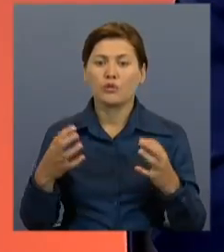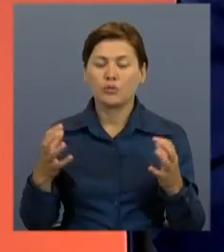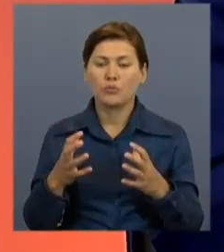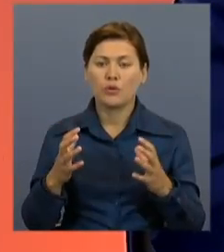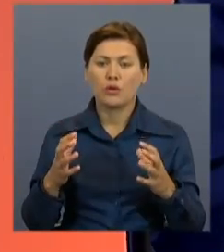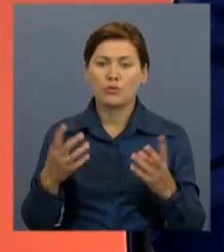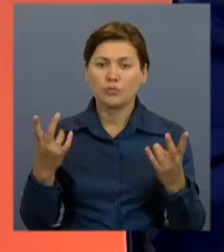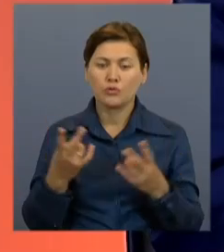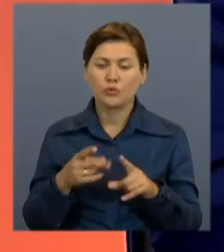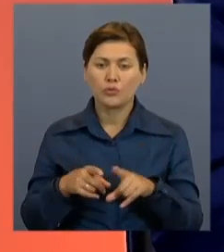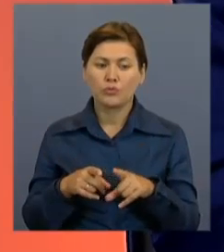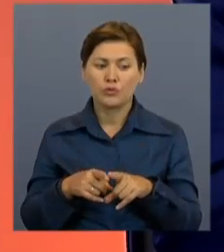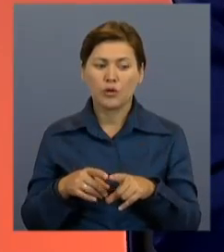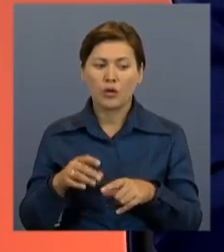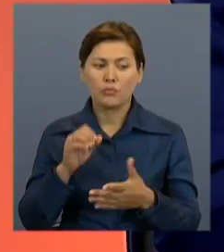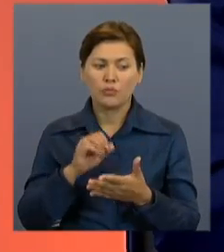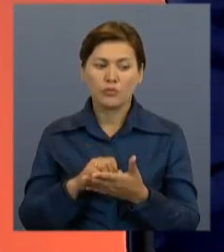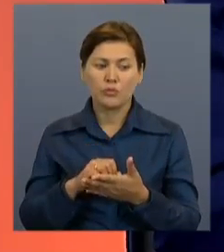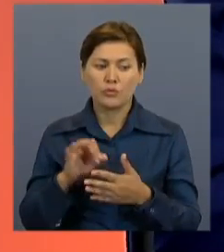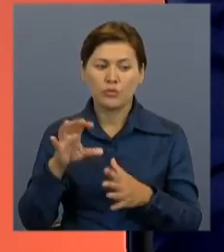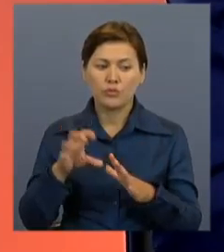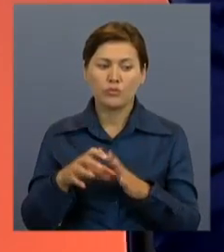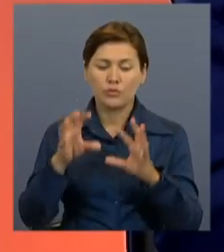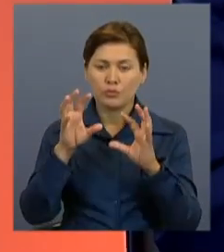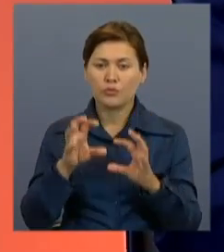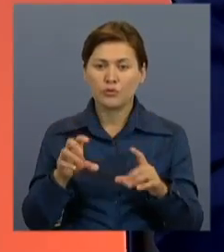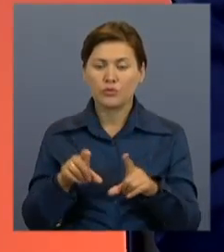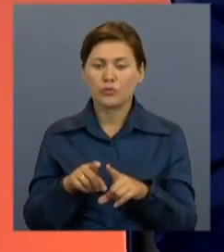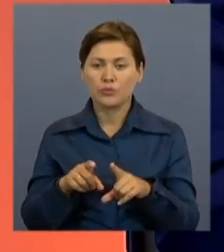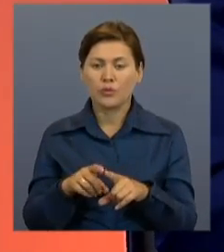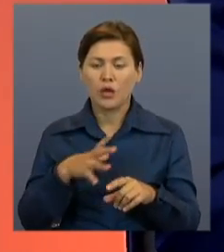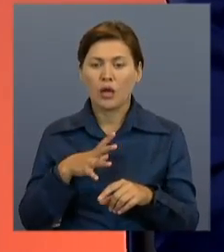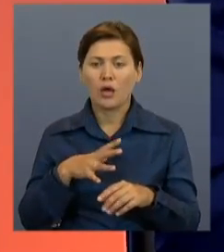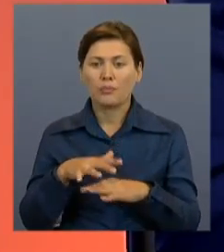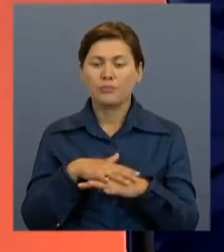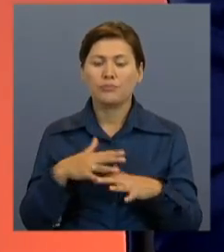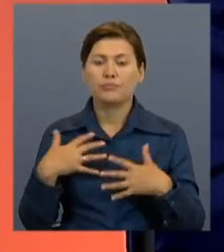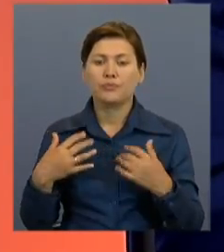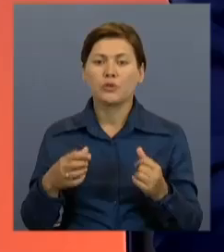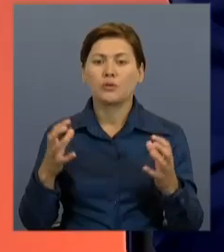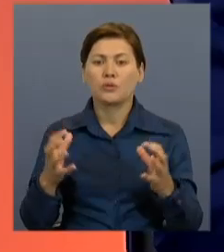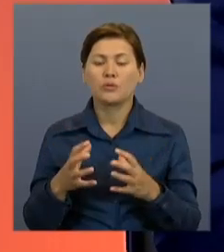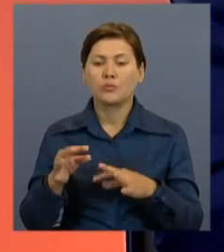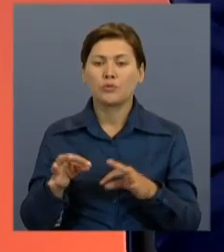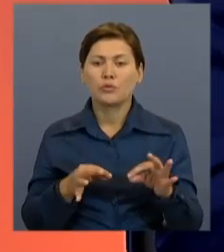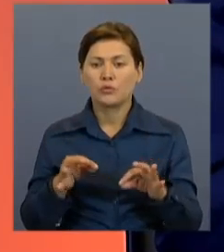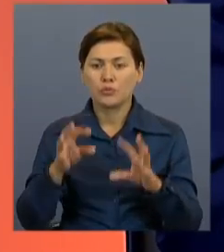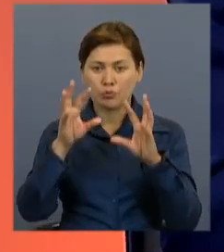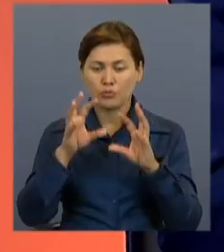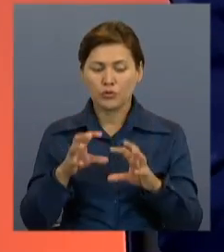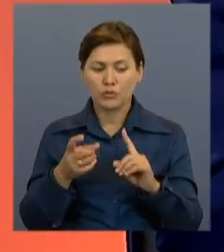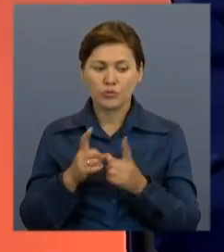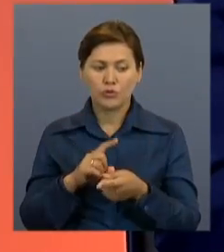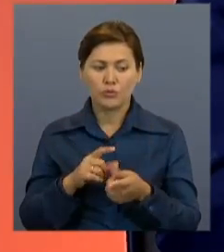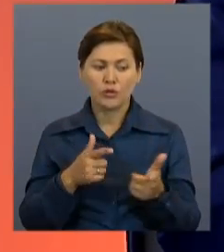саласы тиісті құжаттарға, оның ішінде заңдарға, халық денсаулық және денсаулық сақтау жүйесі туралы заңға